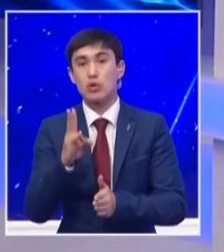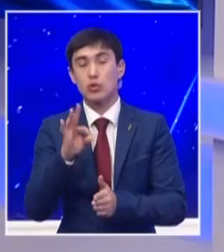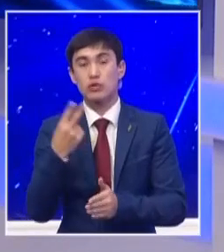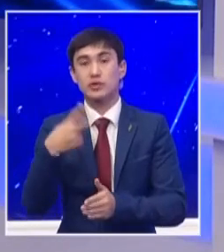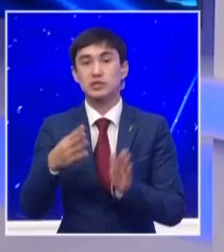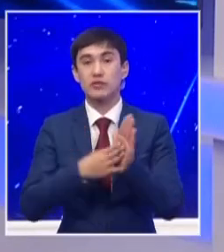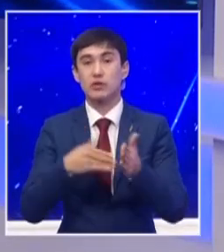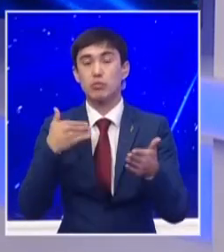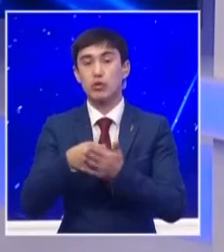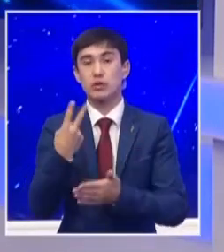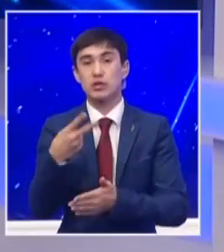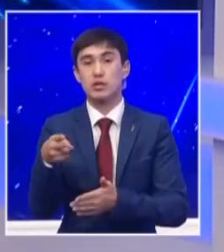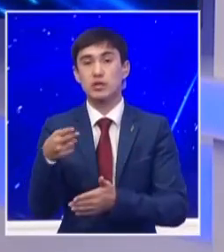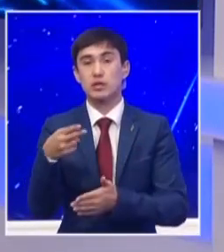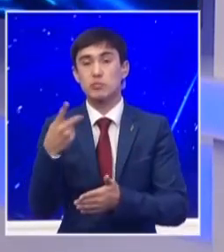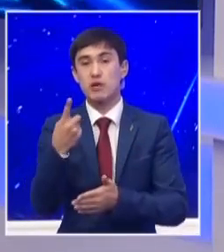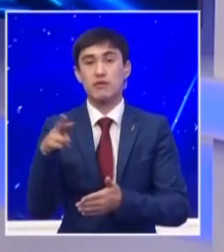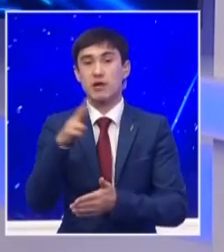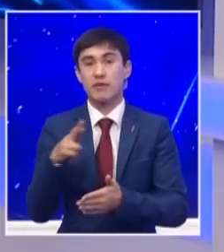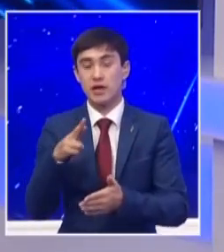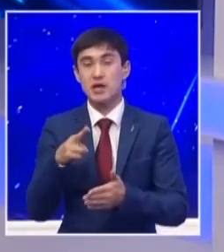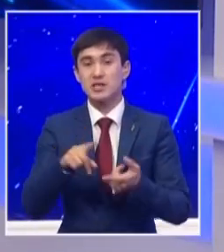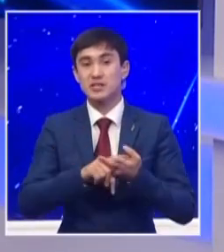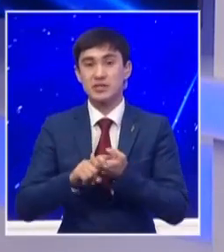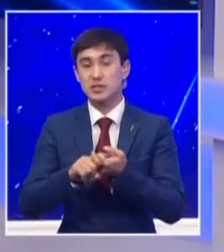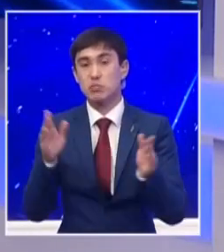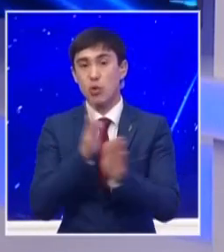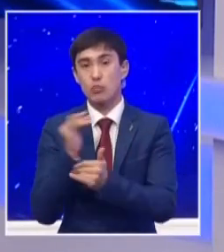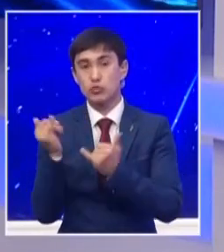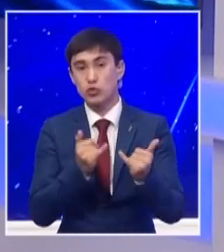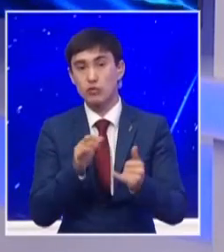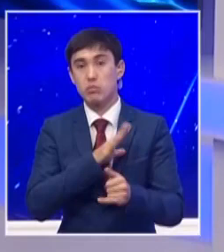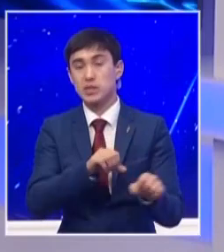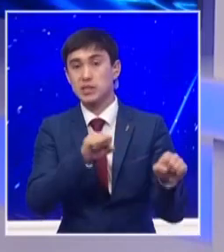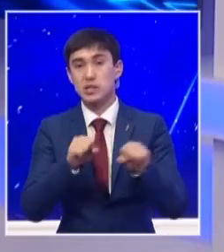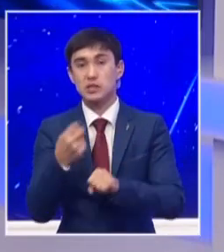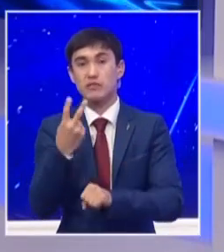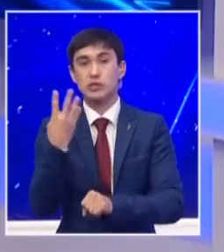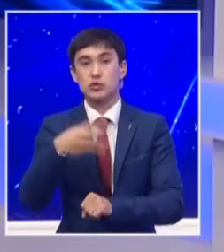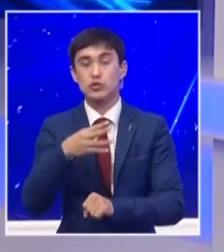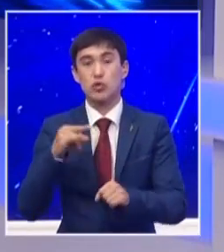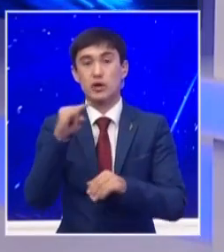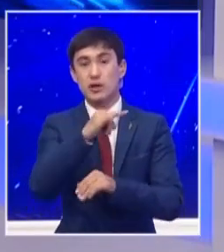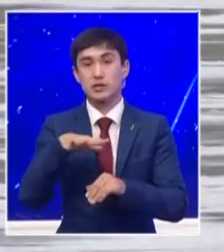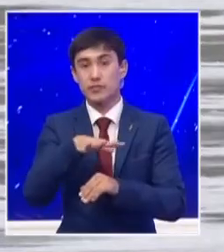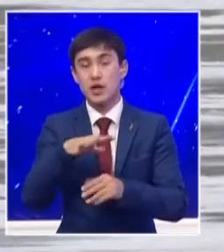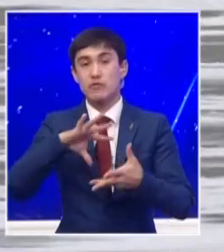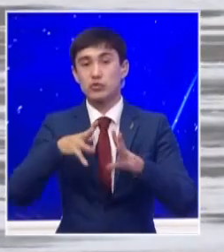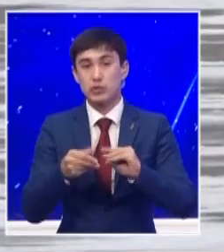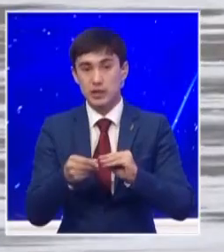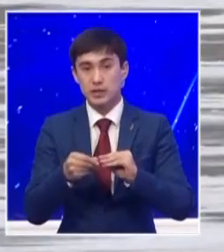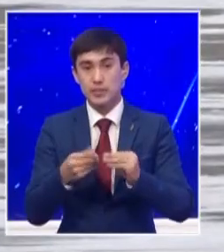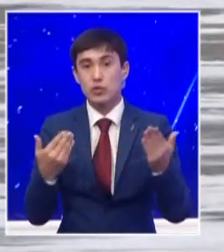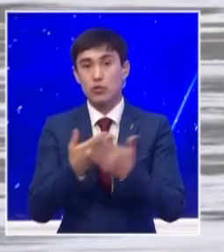Однако с 29 декабря по 1 января в связи с погодными условиями было задержано 240 рейсов в результате